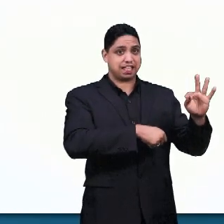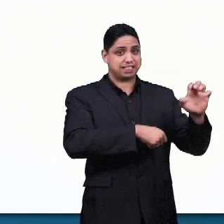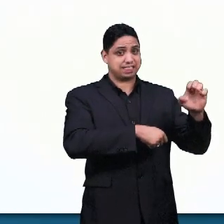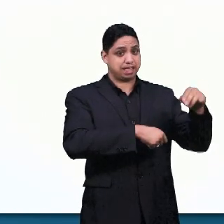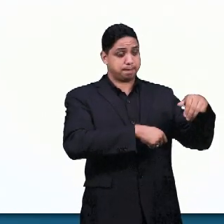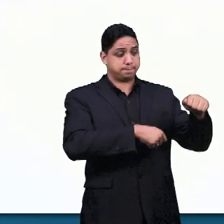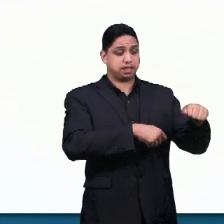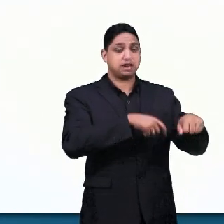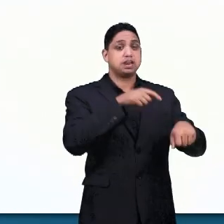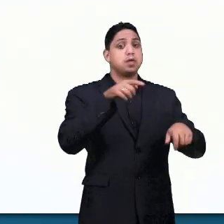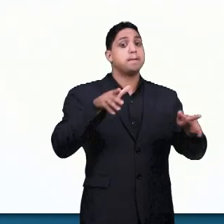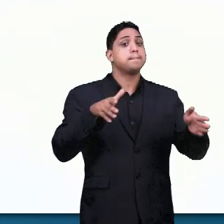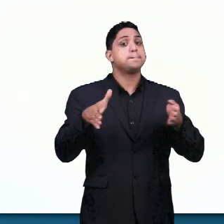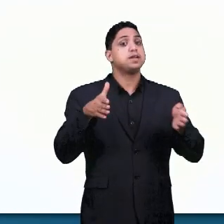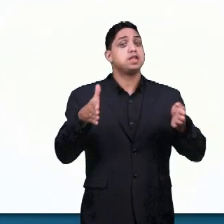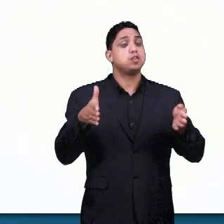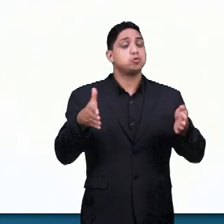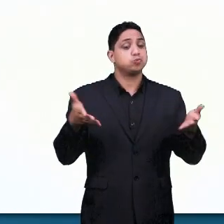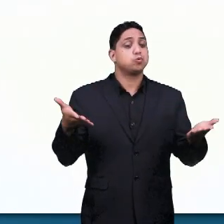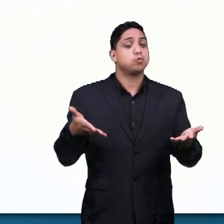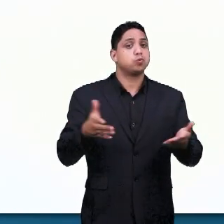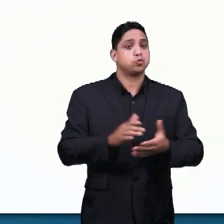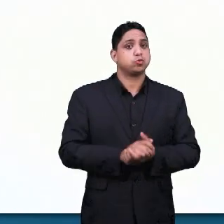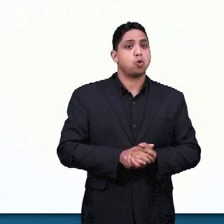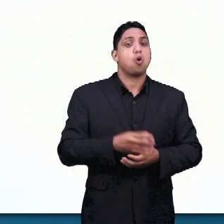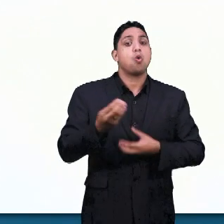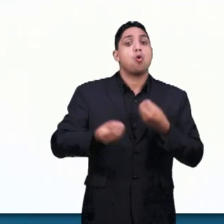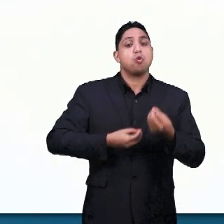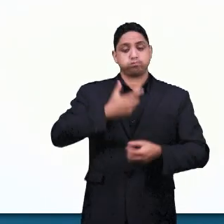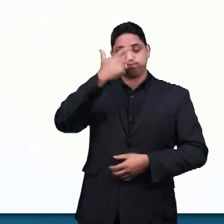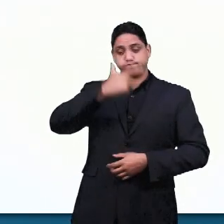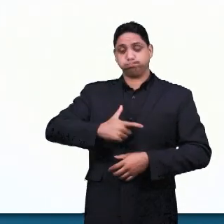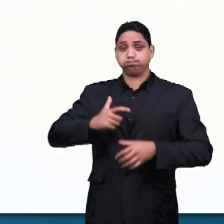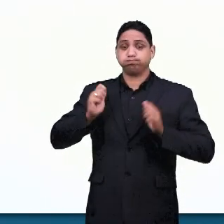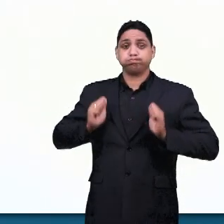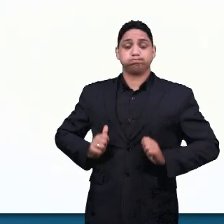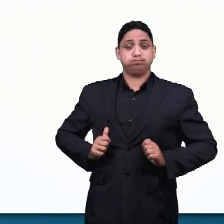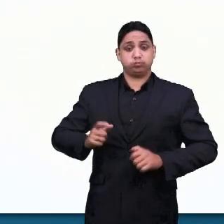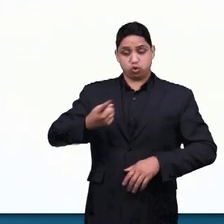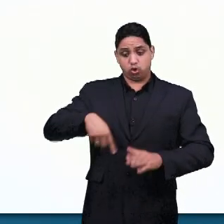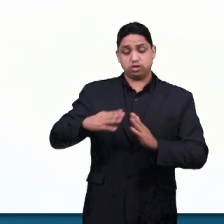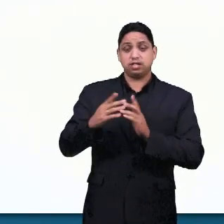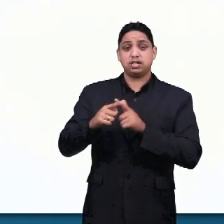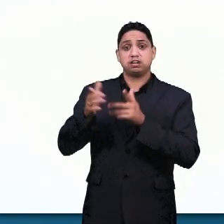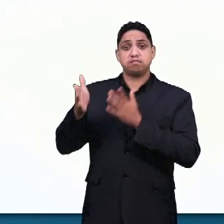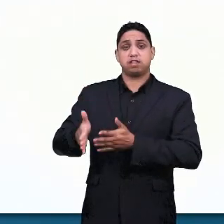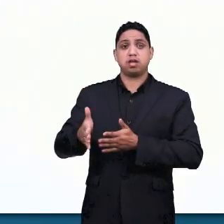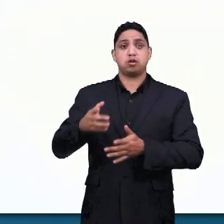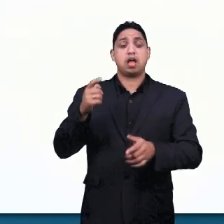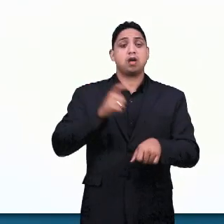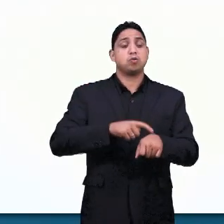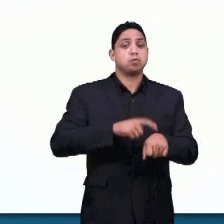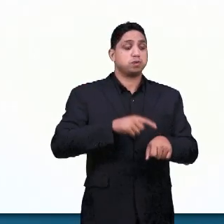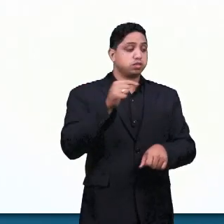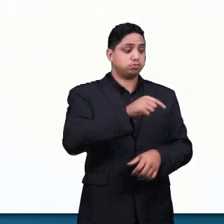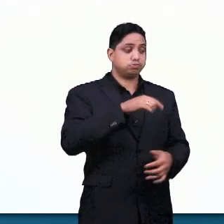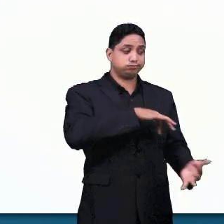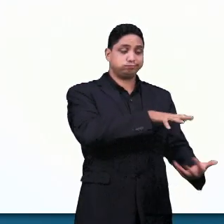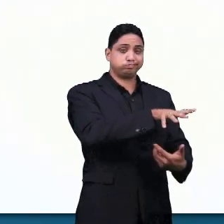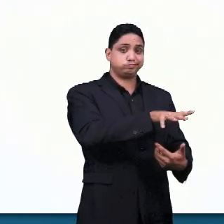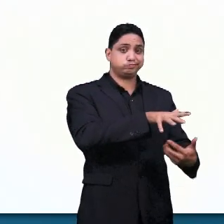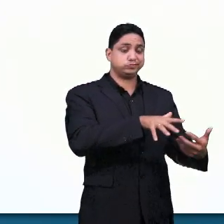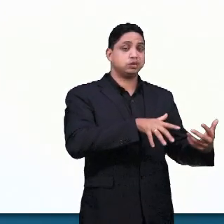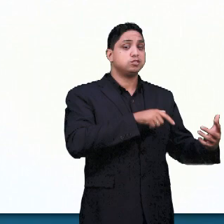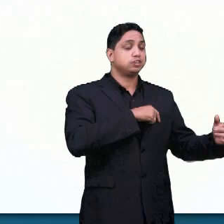cette heure-ci? Comment doit être notre comportement, le comportement de l'Église fidèle devant ce message